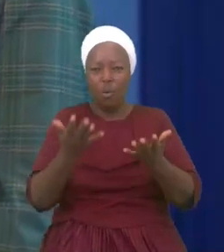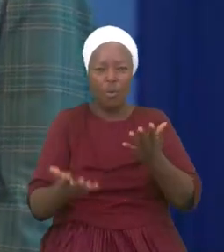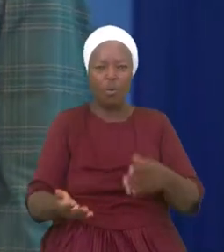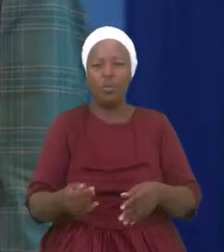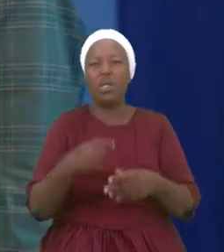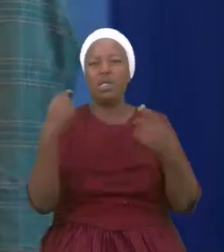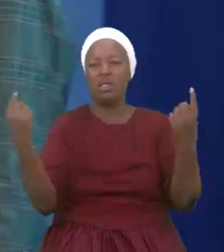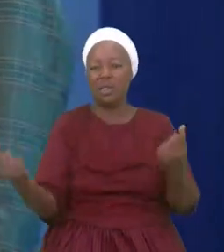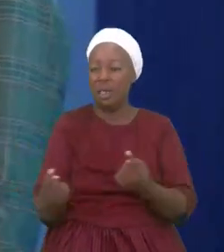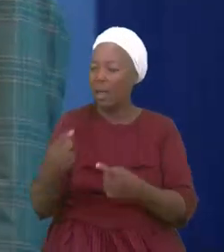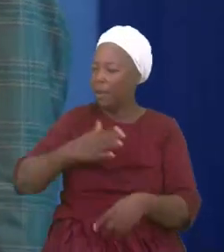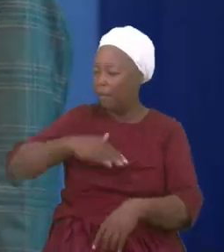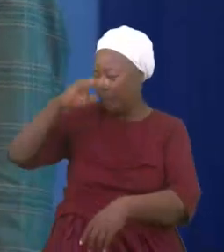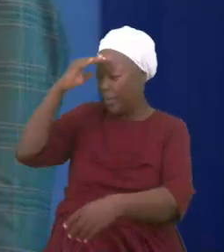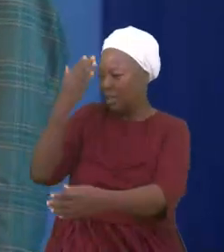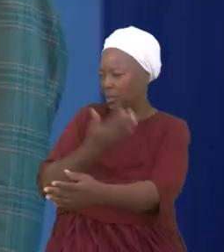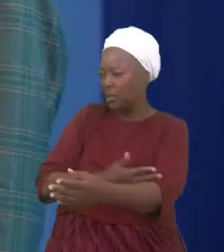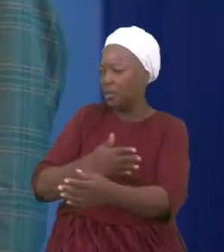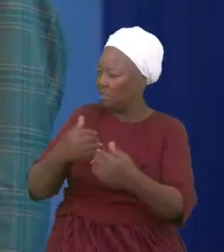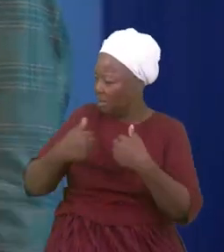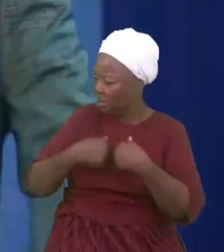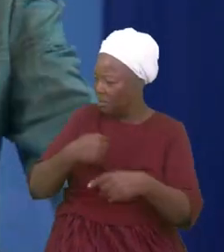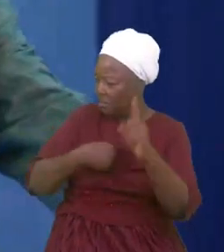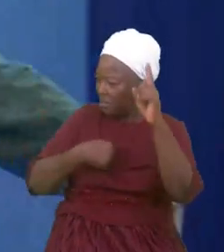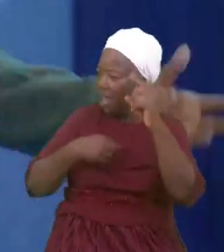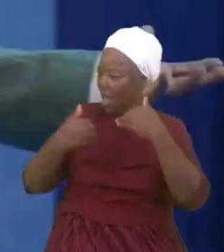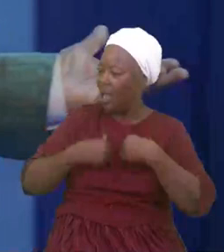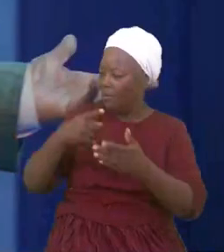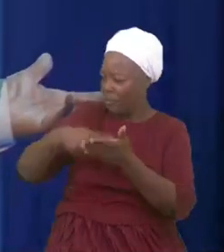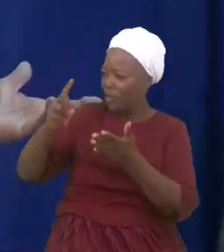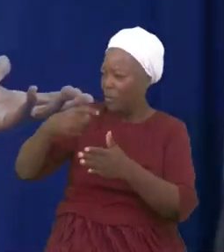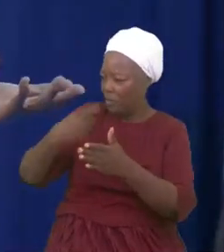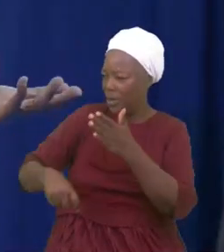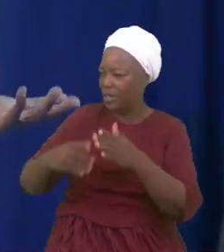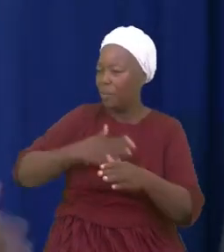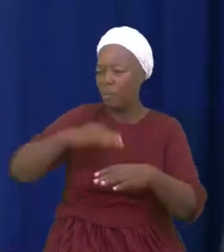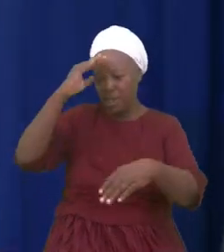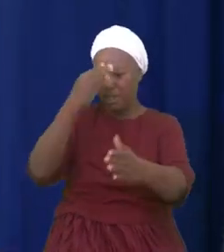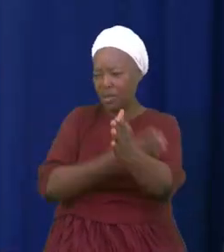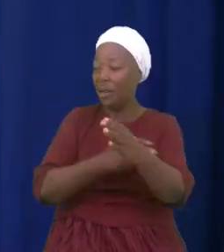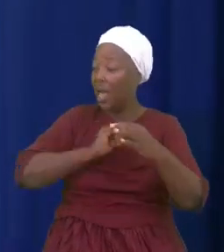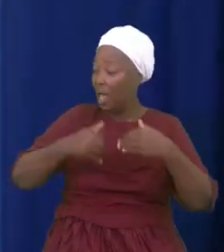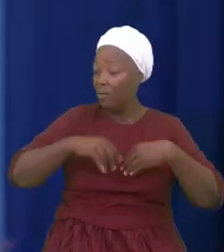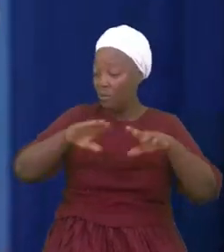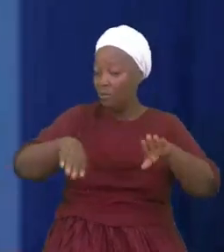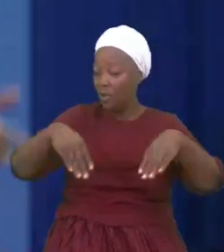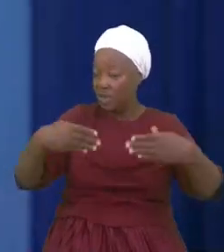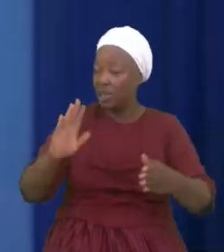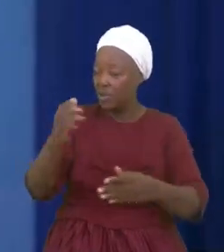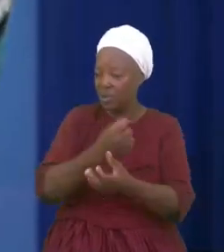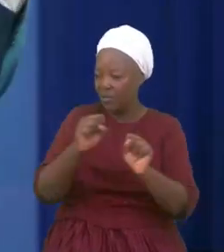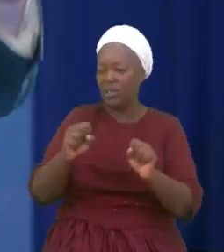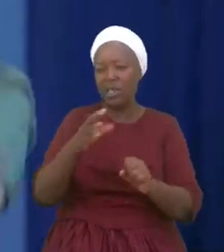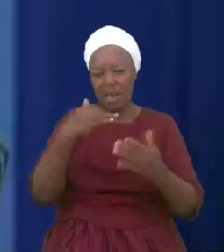Dieu Dieu fait quoi oui mon fils Dieu apprenne le sentier du jute mon fils a porté